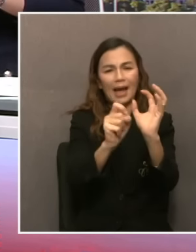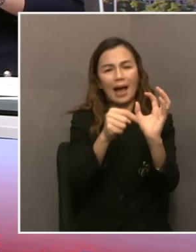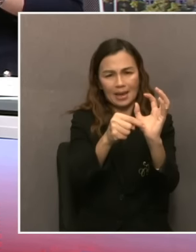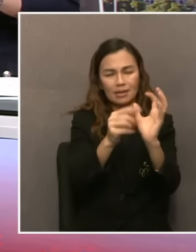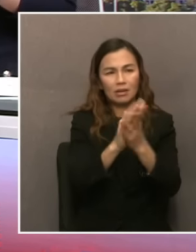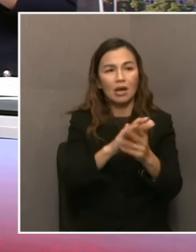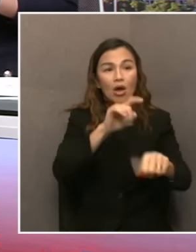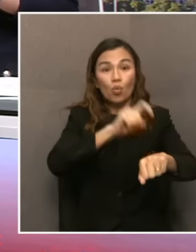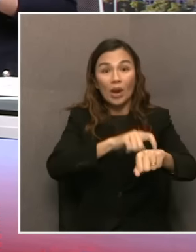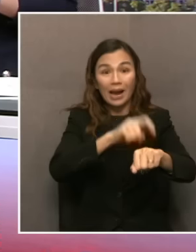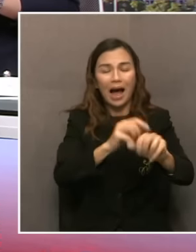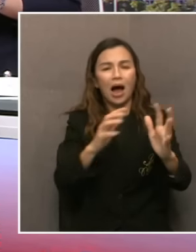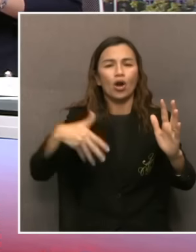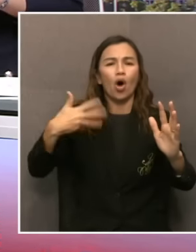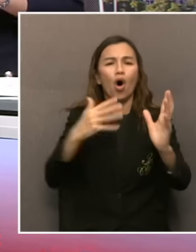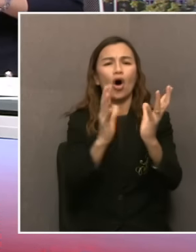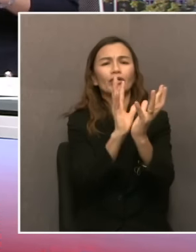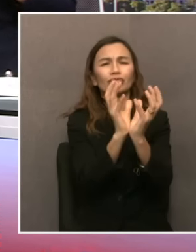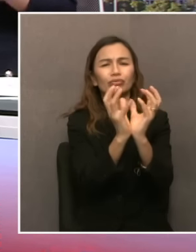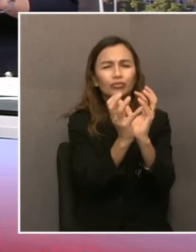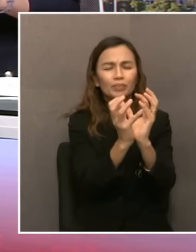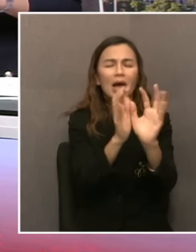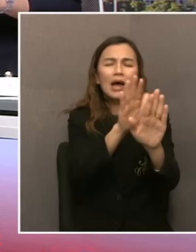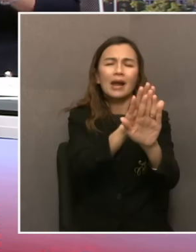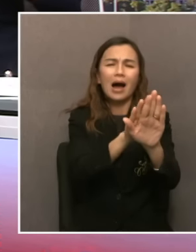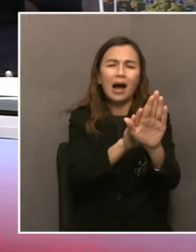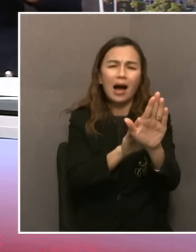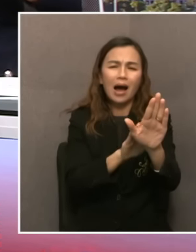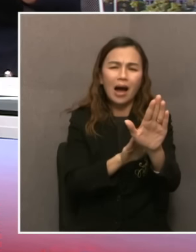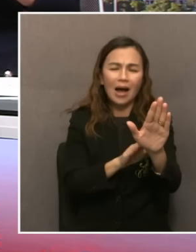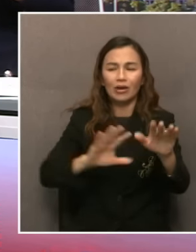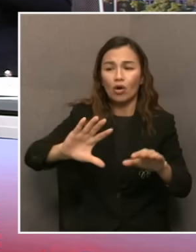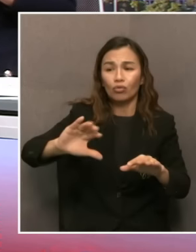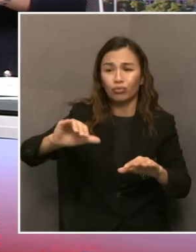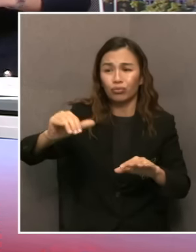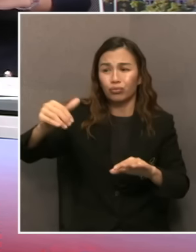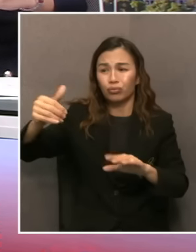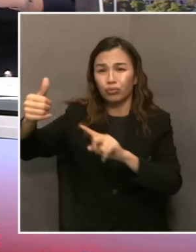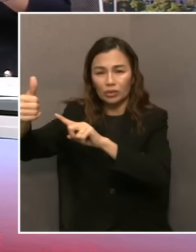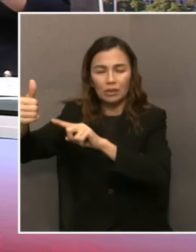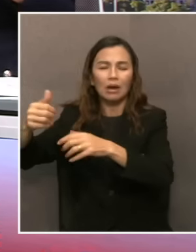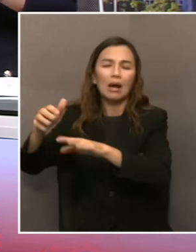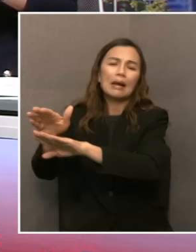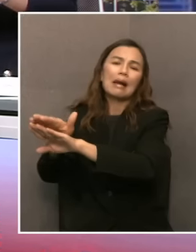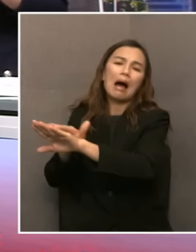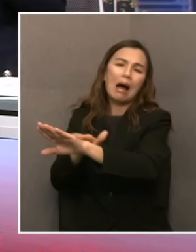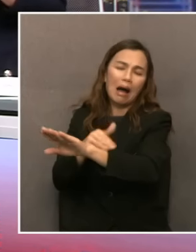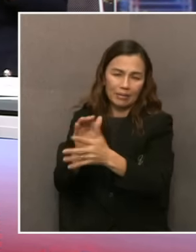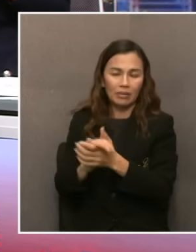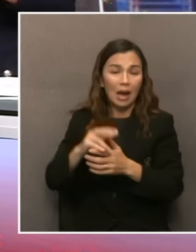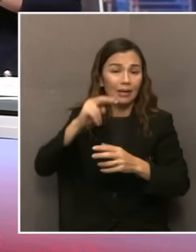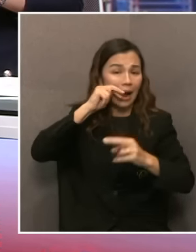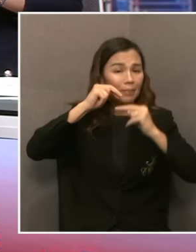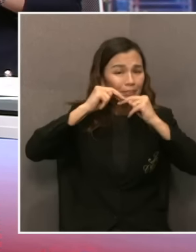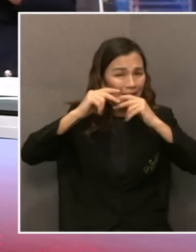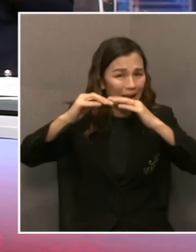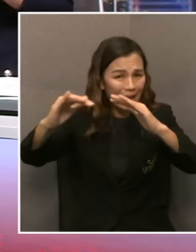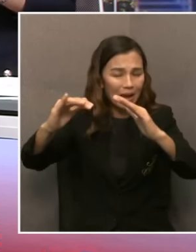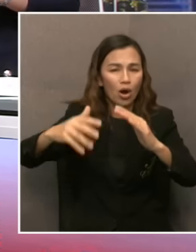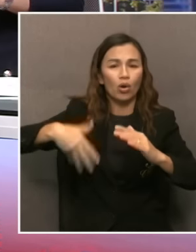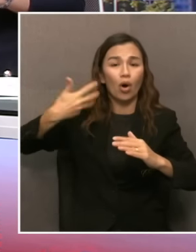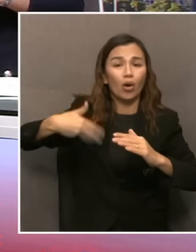อกขาวนะคะหรือว่าช่วงเวลาของการฟื้นตัวนะคะรวมไปถึงการที่อุณหภูมิของน้ำทะเลที่สูงขึ้นยังส่งผลกระทบ